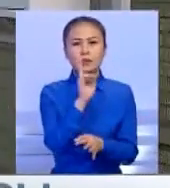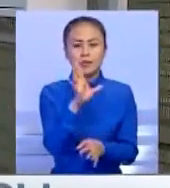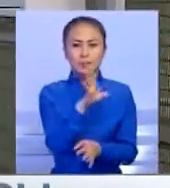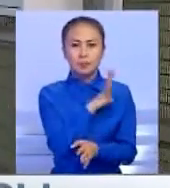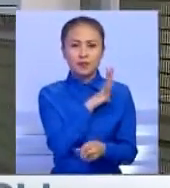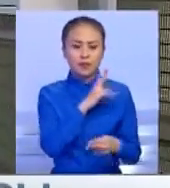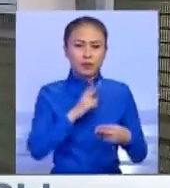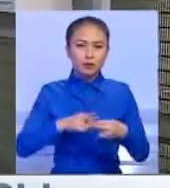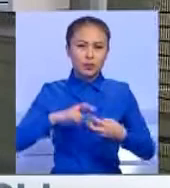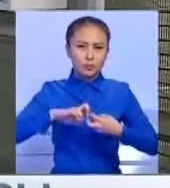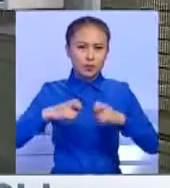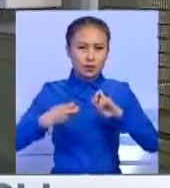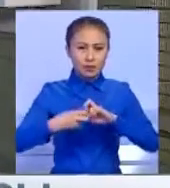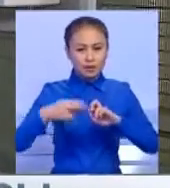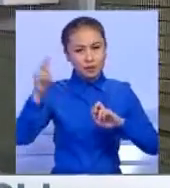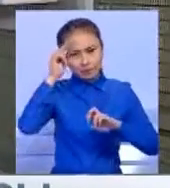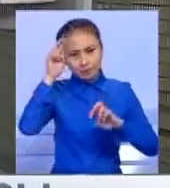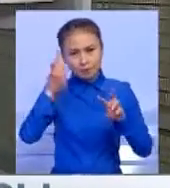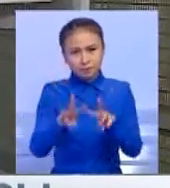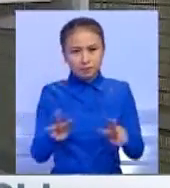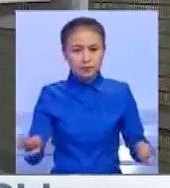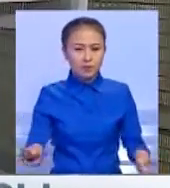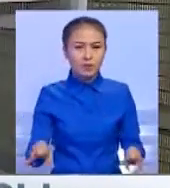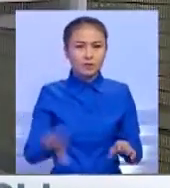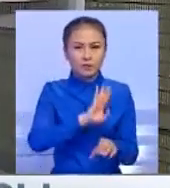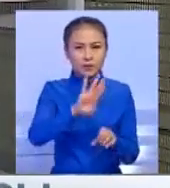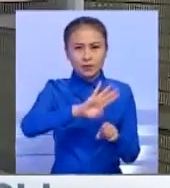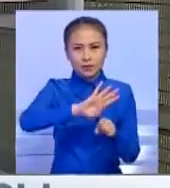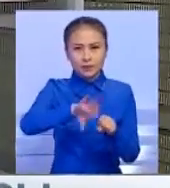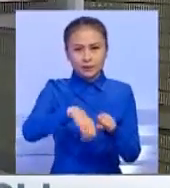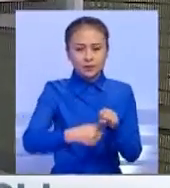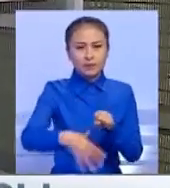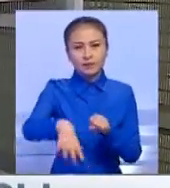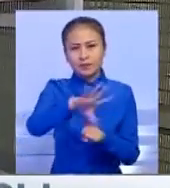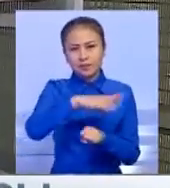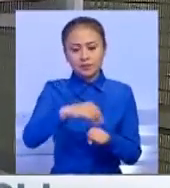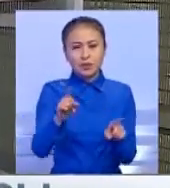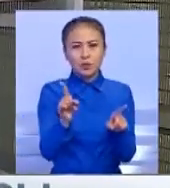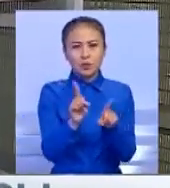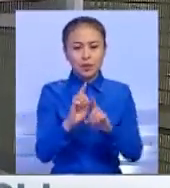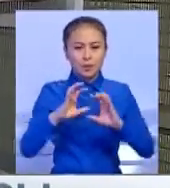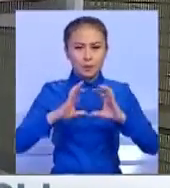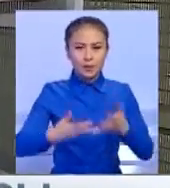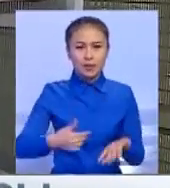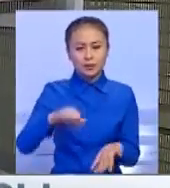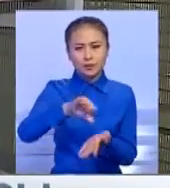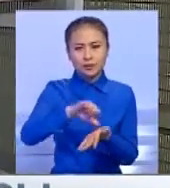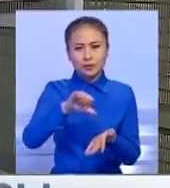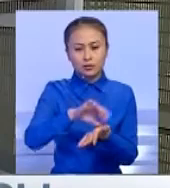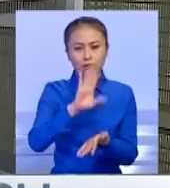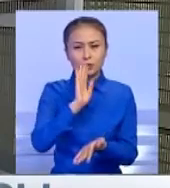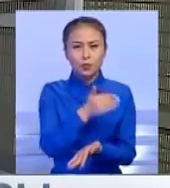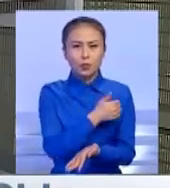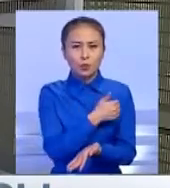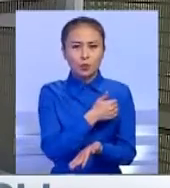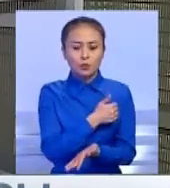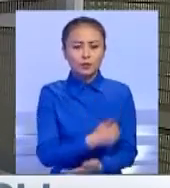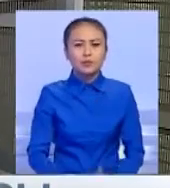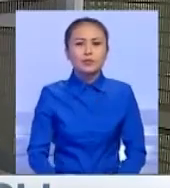кездеседі. Білім министрлігі осы оқулықтардың барлығын жойып, барлық жағдайды халықаралық талаптарға сай еткісі